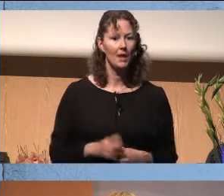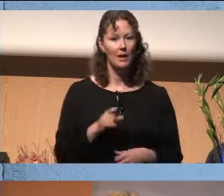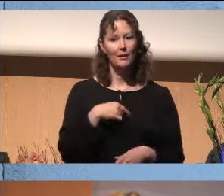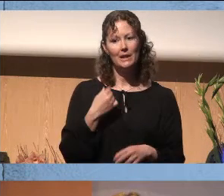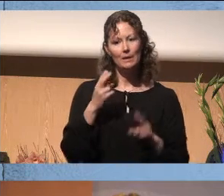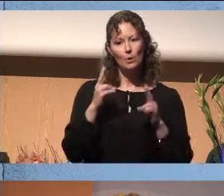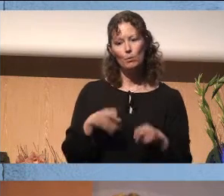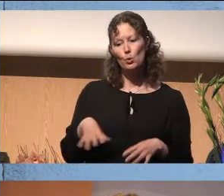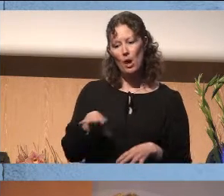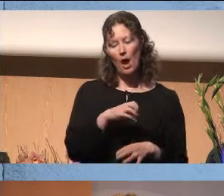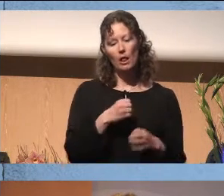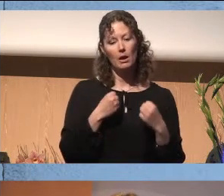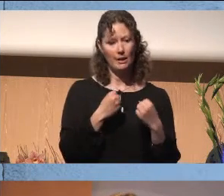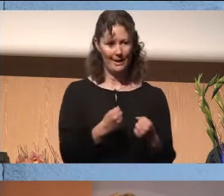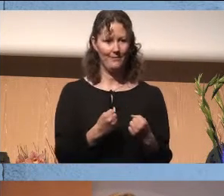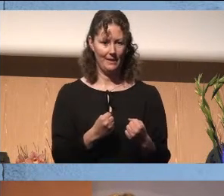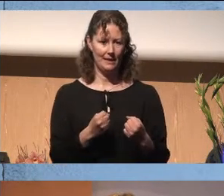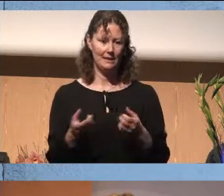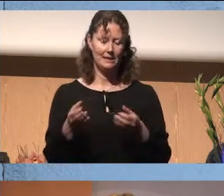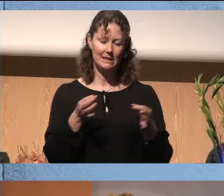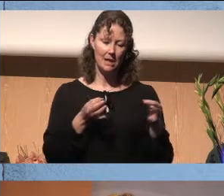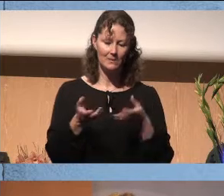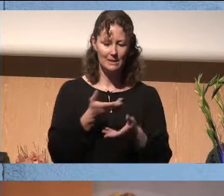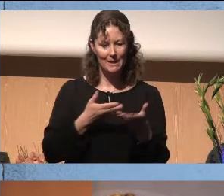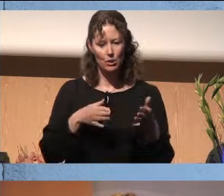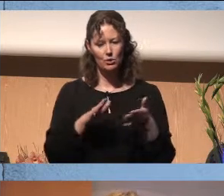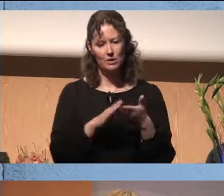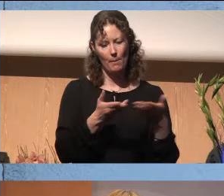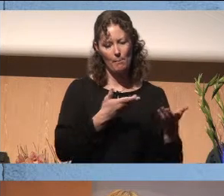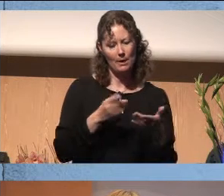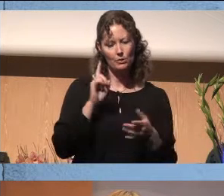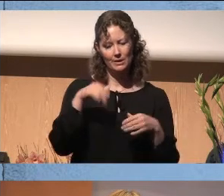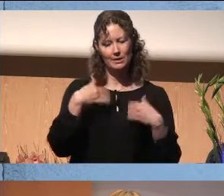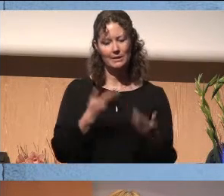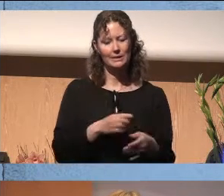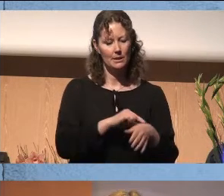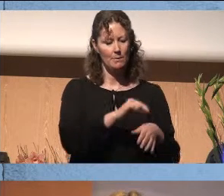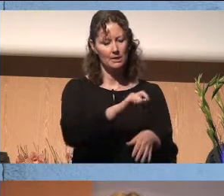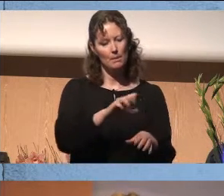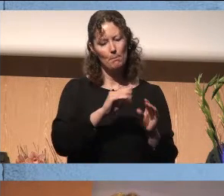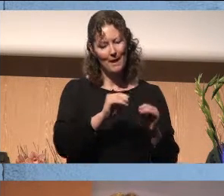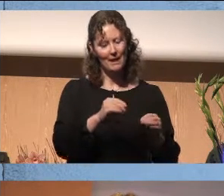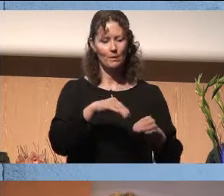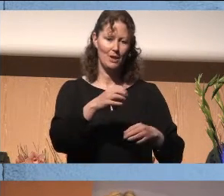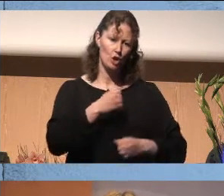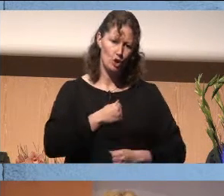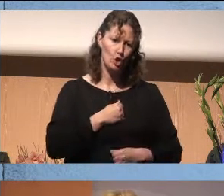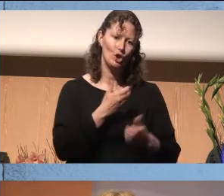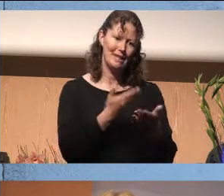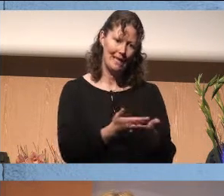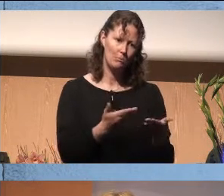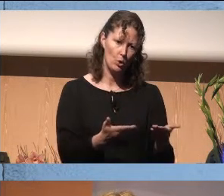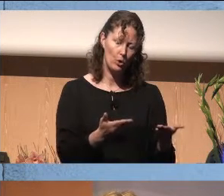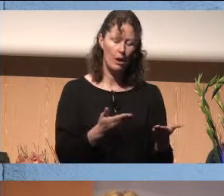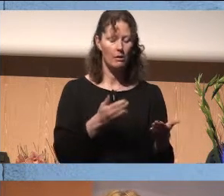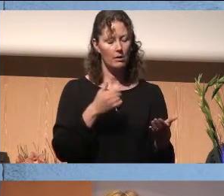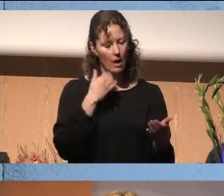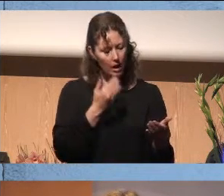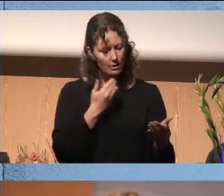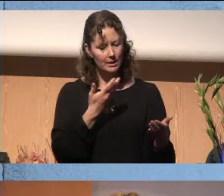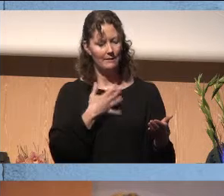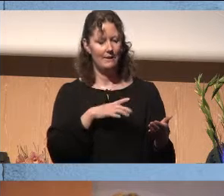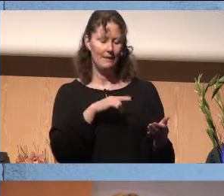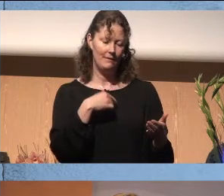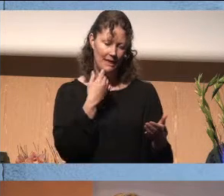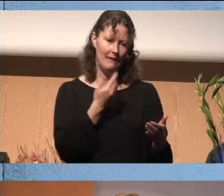bruke alle krefter i samspill og samhandling for å kunne gi pasienten et bedre og tryggere tilbud. Vi vil alltid være